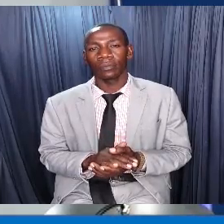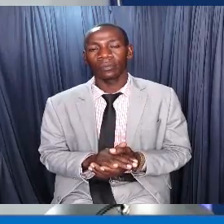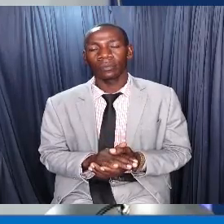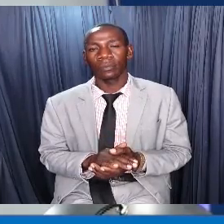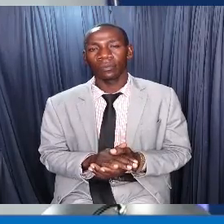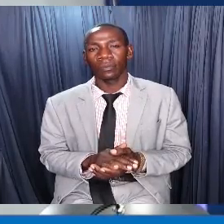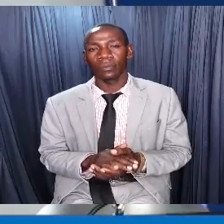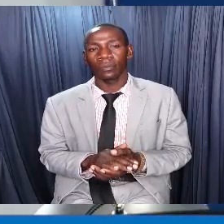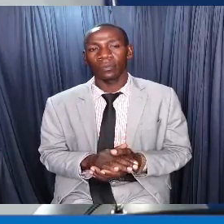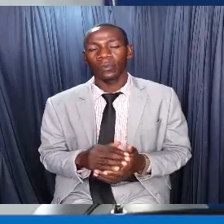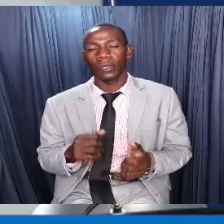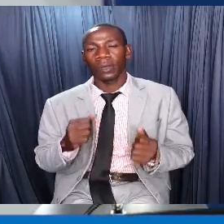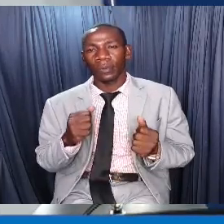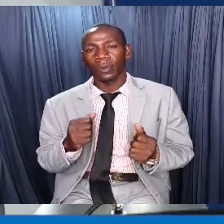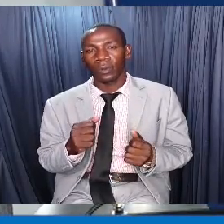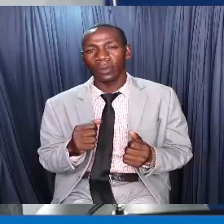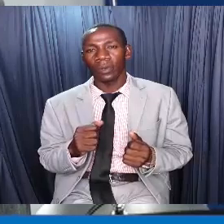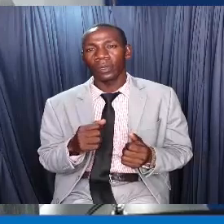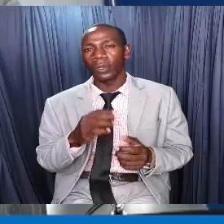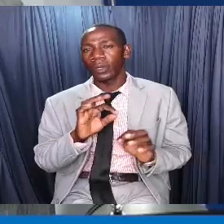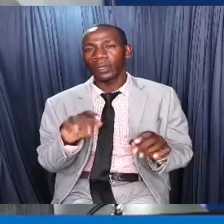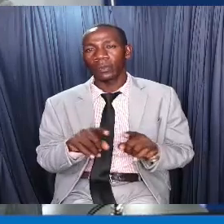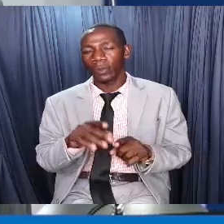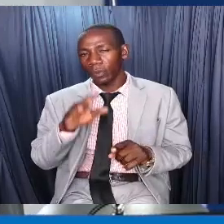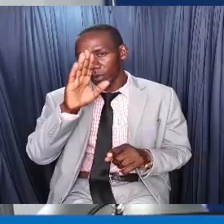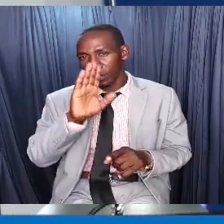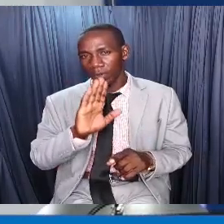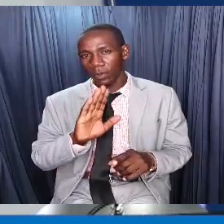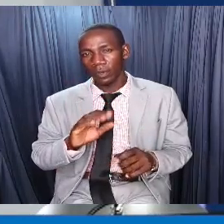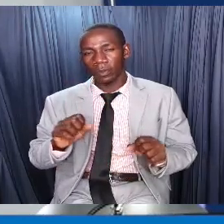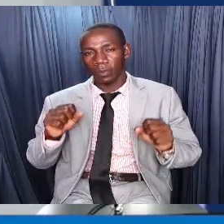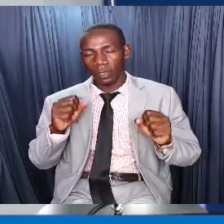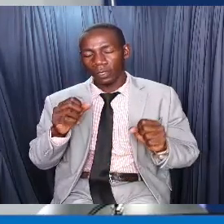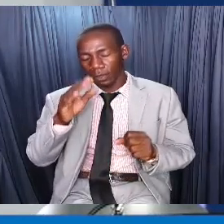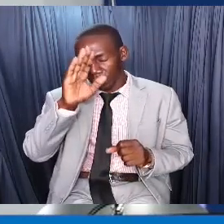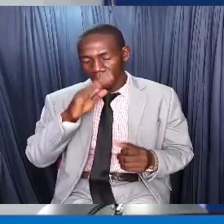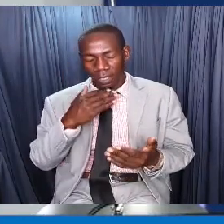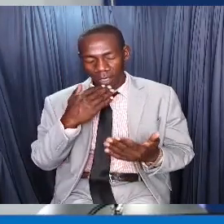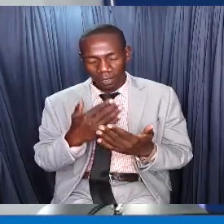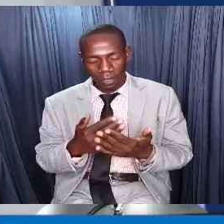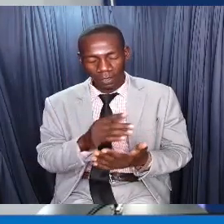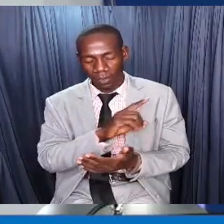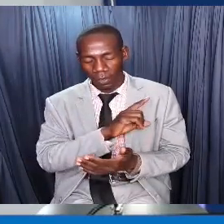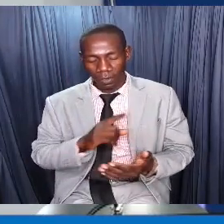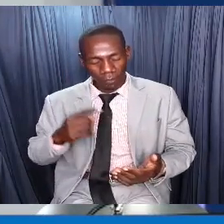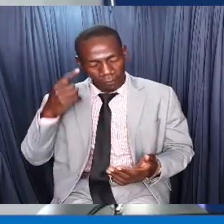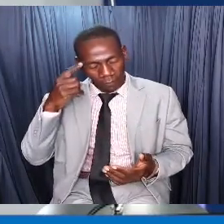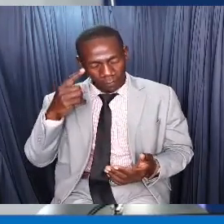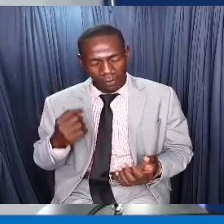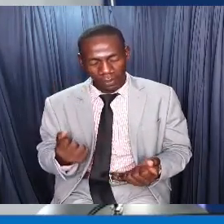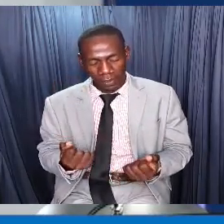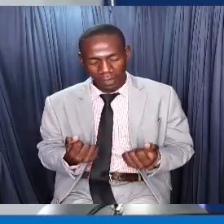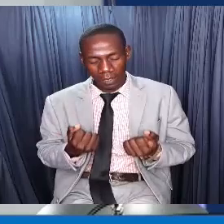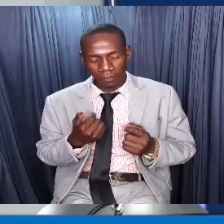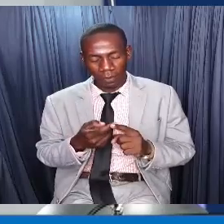Asante Bwana unaweza Mungu mwanzilishi. Hakuna kama wewe Bwana. Unastahili Bwana. Asante Bwana. Kutusamehe Bwana tangu